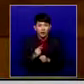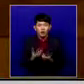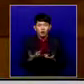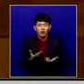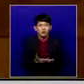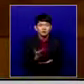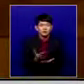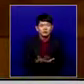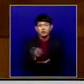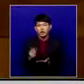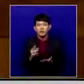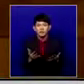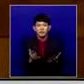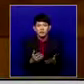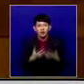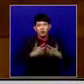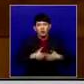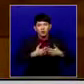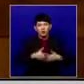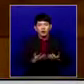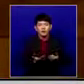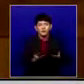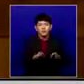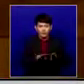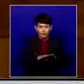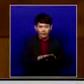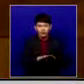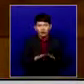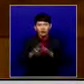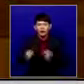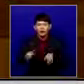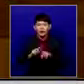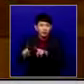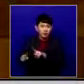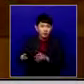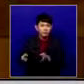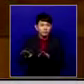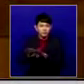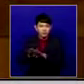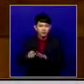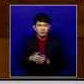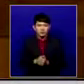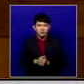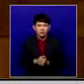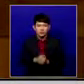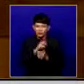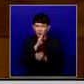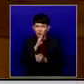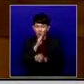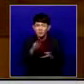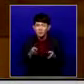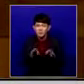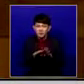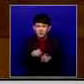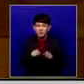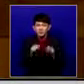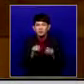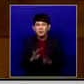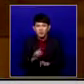โรงงานก็ต้องปิดทุกอย่างมันหยุดหมดถ้ามันเป็นอย่างนั้นเนี่ยมันจะเกิดอะ